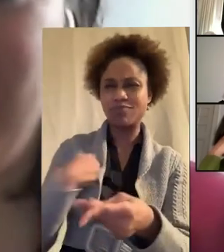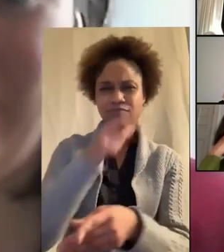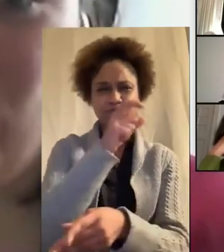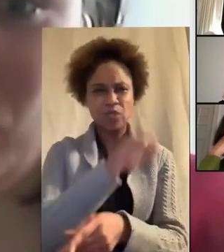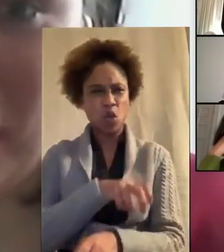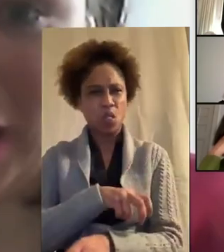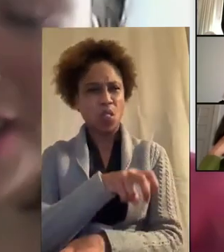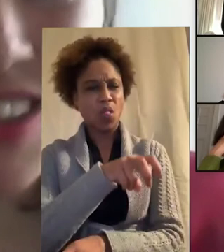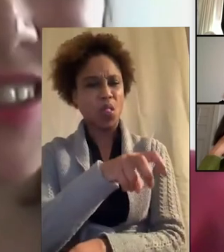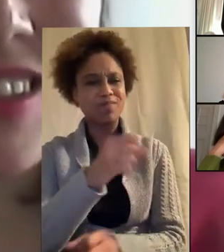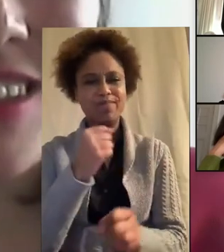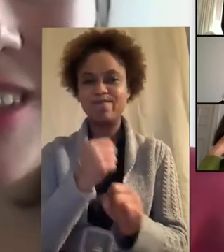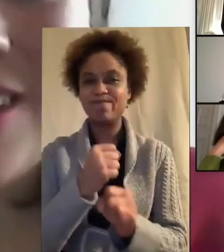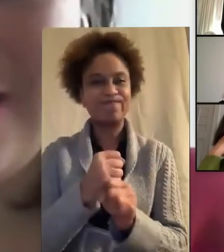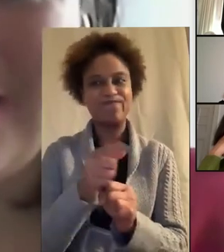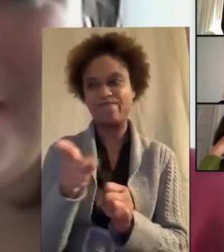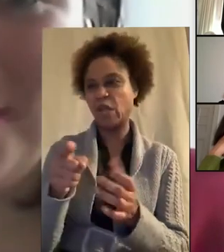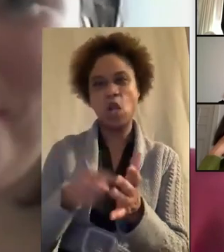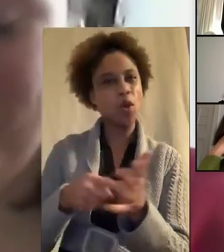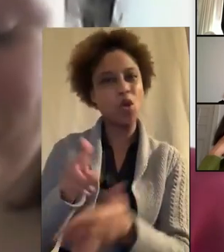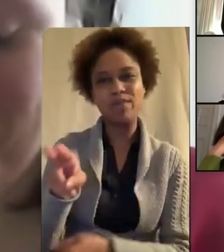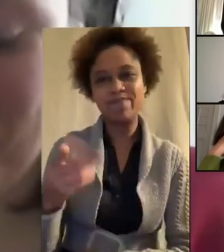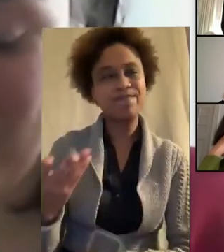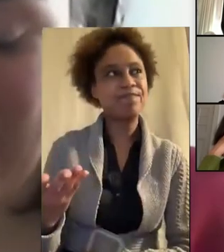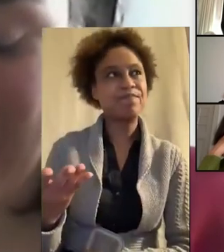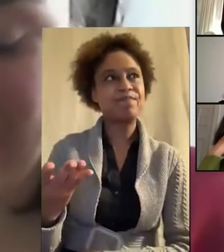weet waar je zou kunnen beginnen.